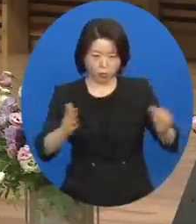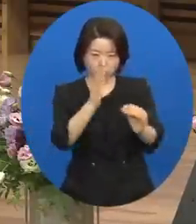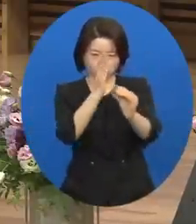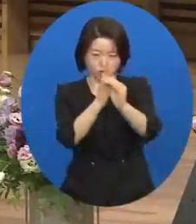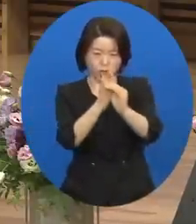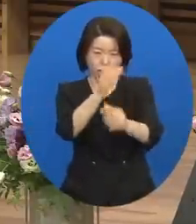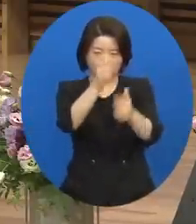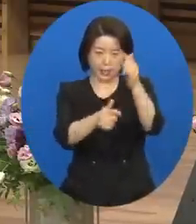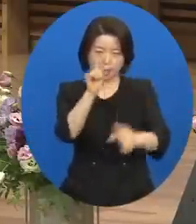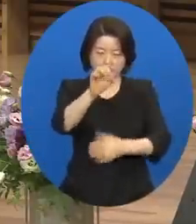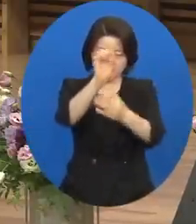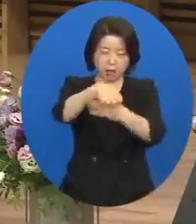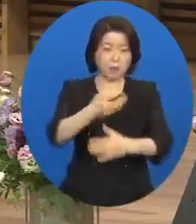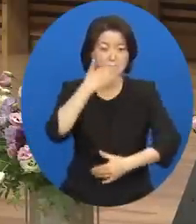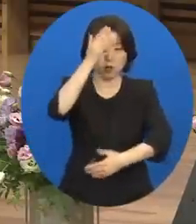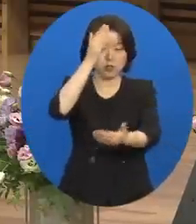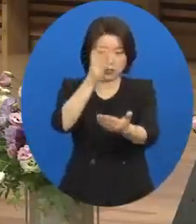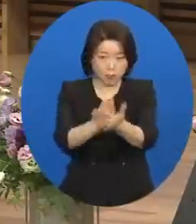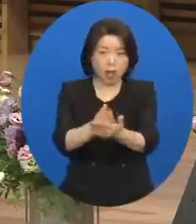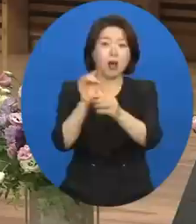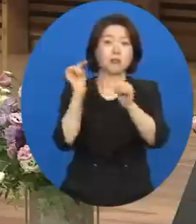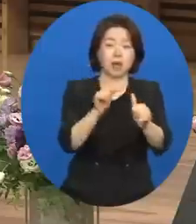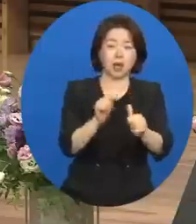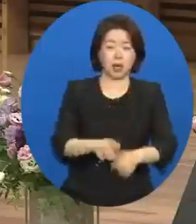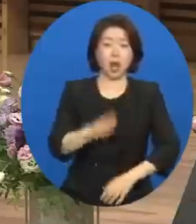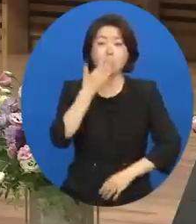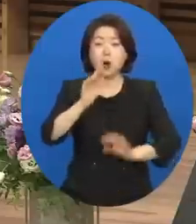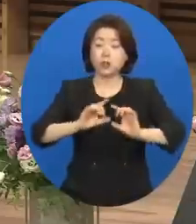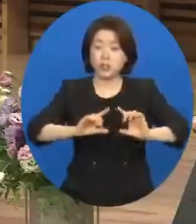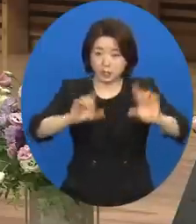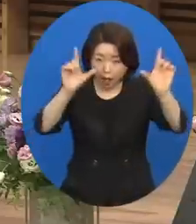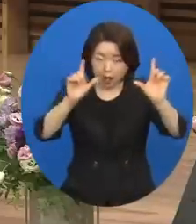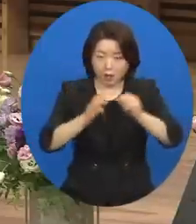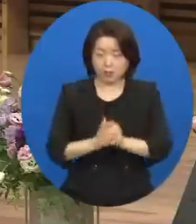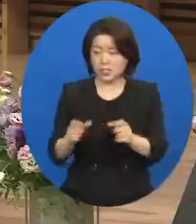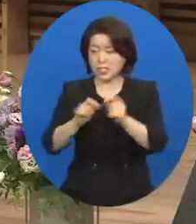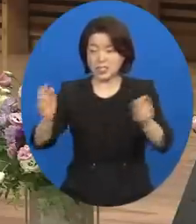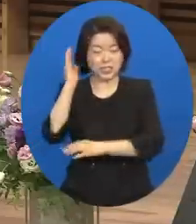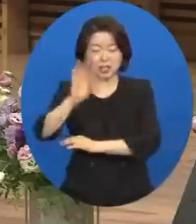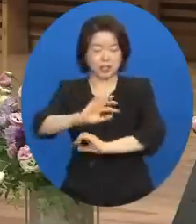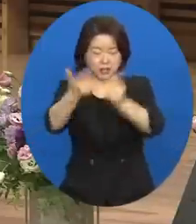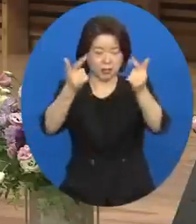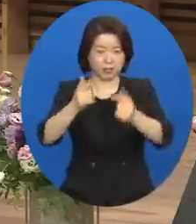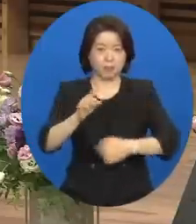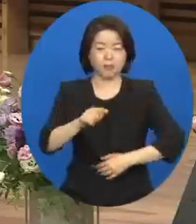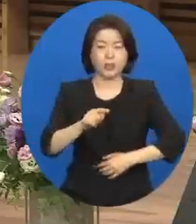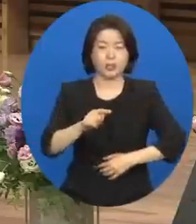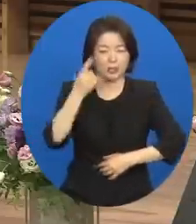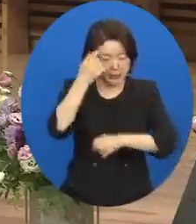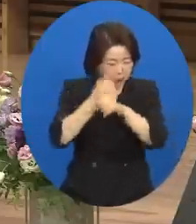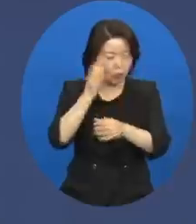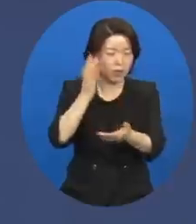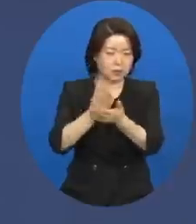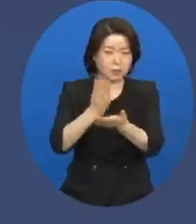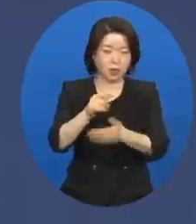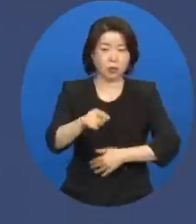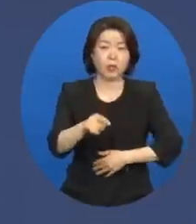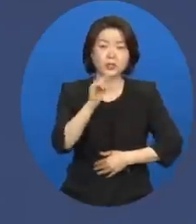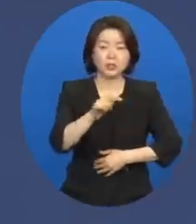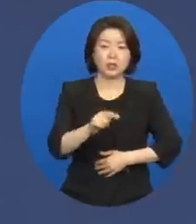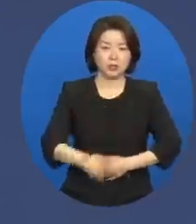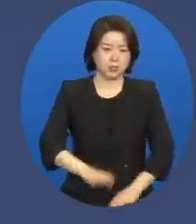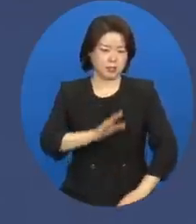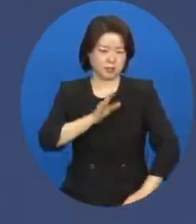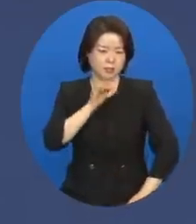나무의 열매는 먹지 말아라. 먹는 날에는 긴 얘기할 것도 없고 연구할 것도 없고 그것은